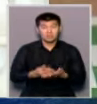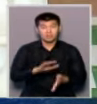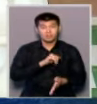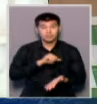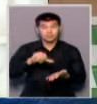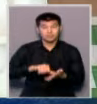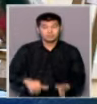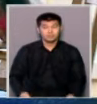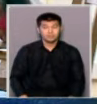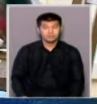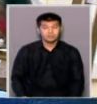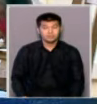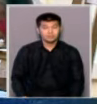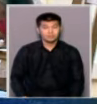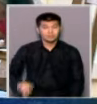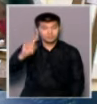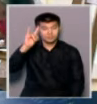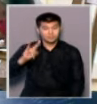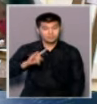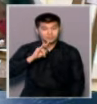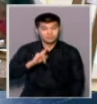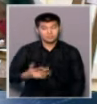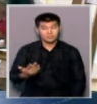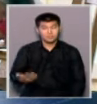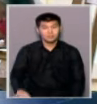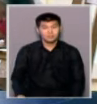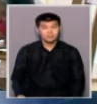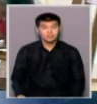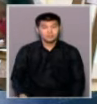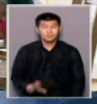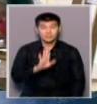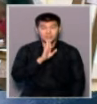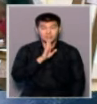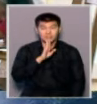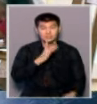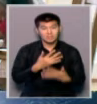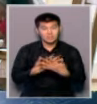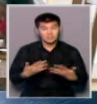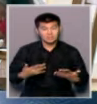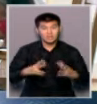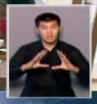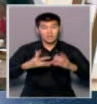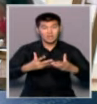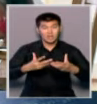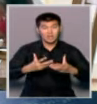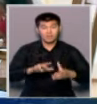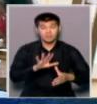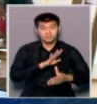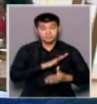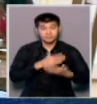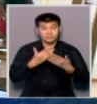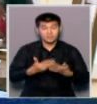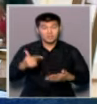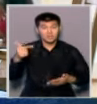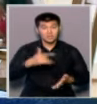тартты. Қазақстанда мына әсіресе қыздар арасында бірнеше әлем чемпиондары болса,